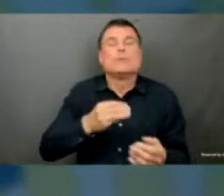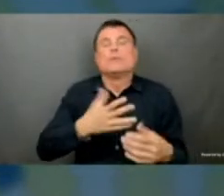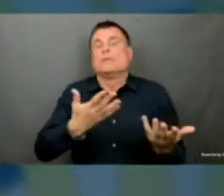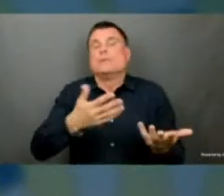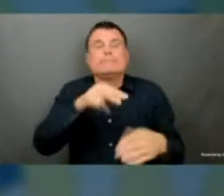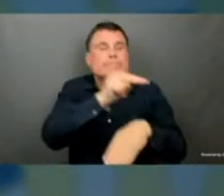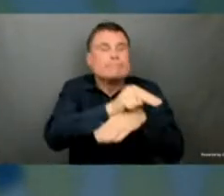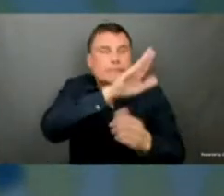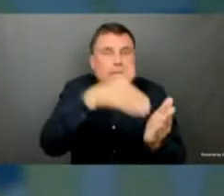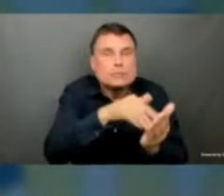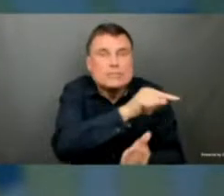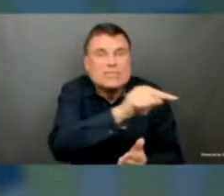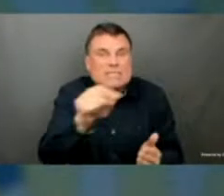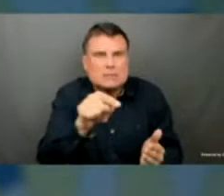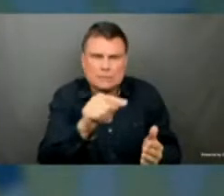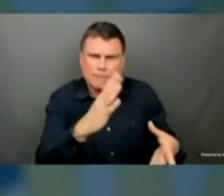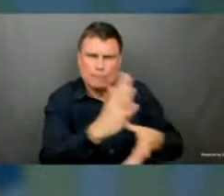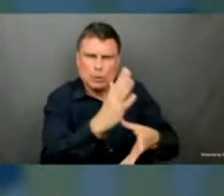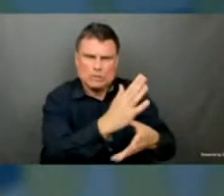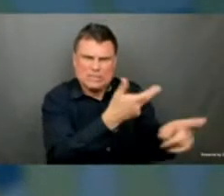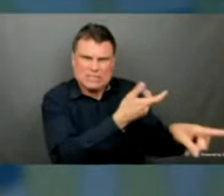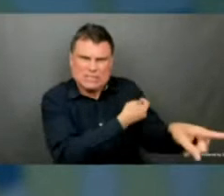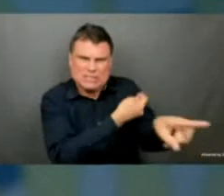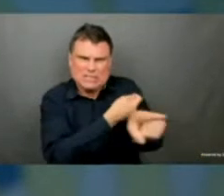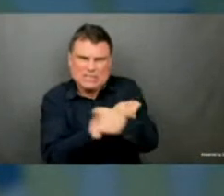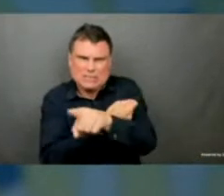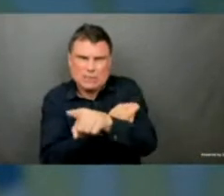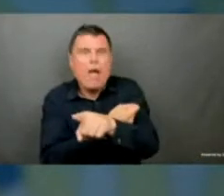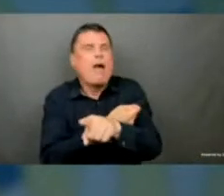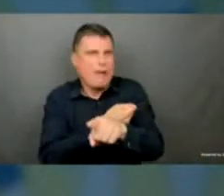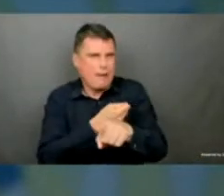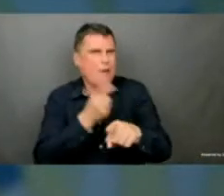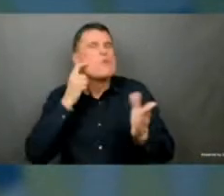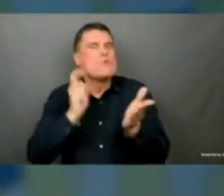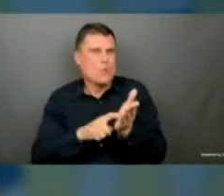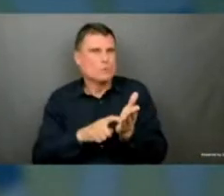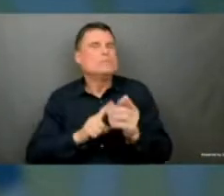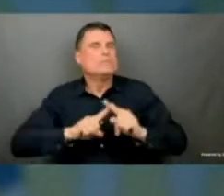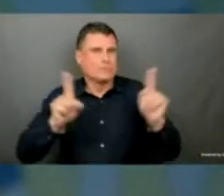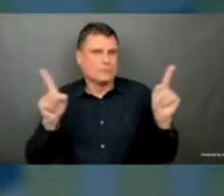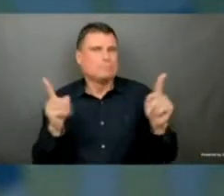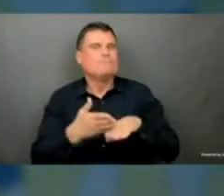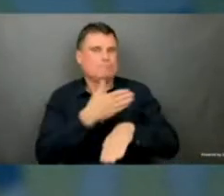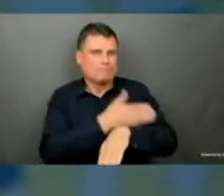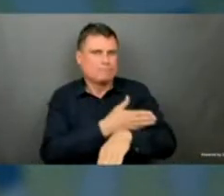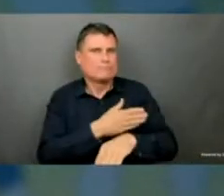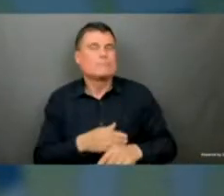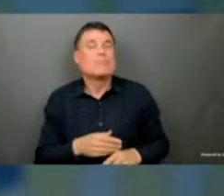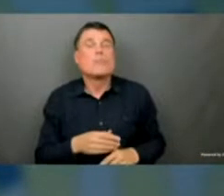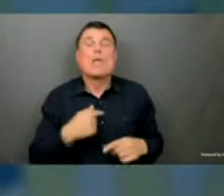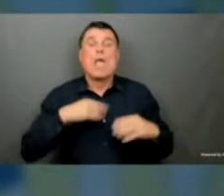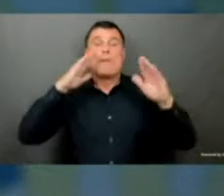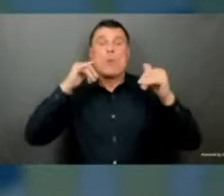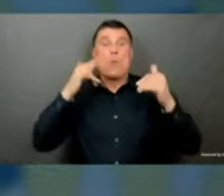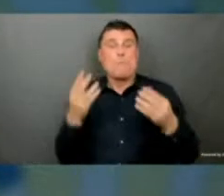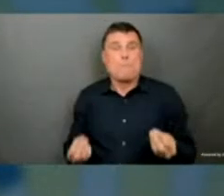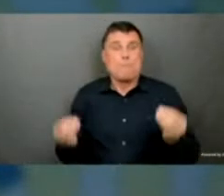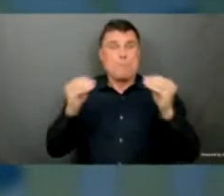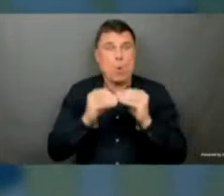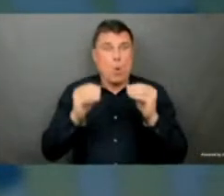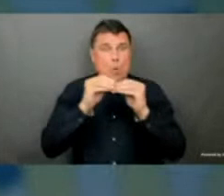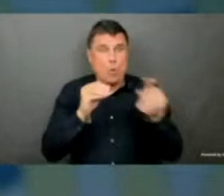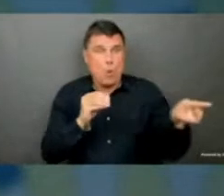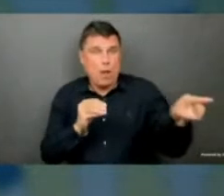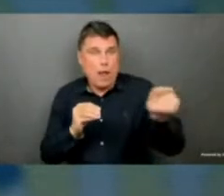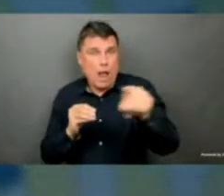效率现在还是在进一步的研究，我们会给大家一个更详